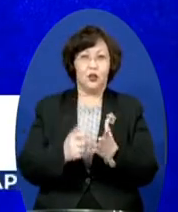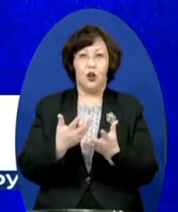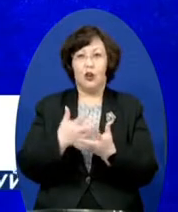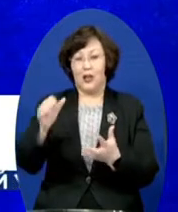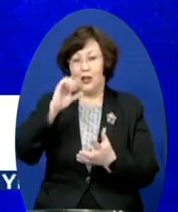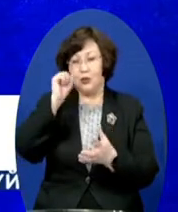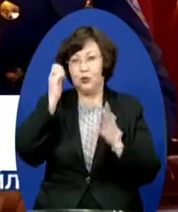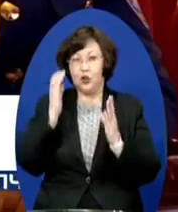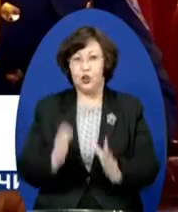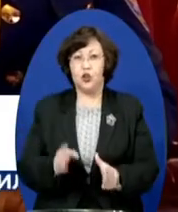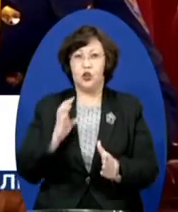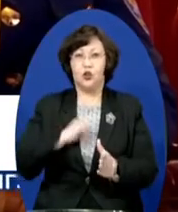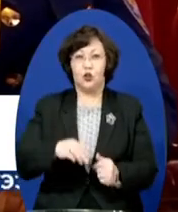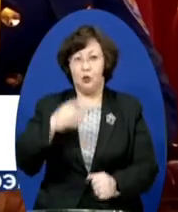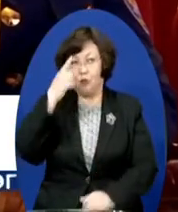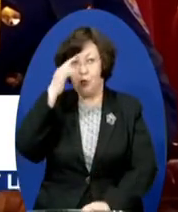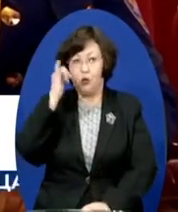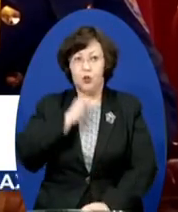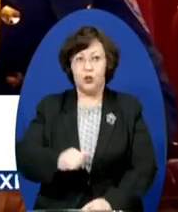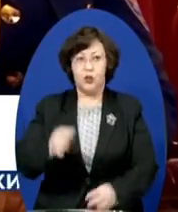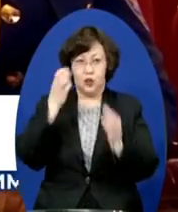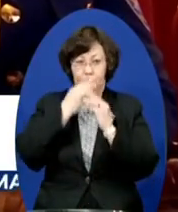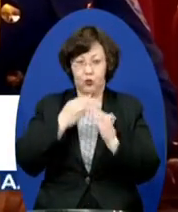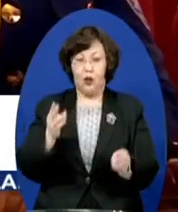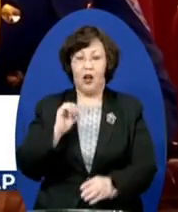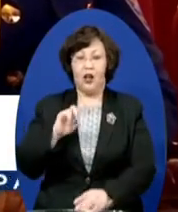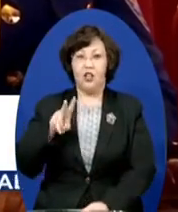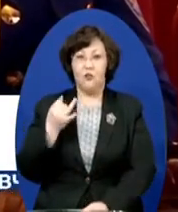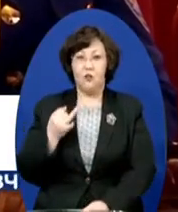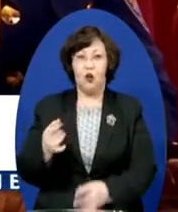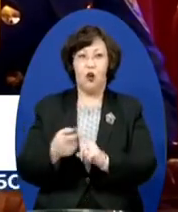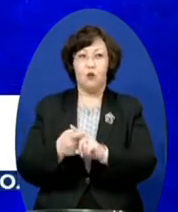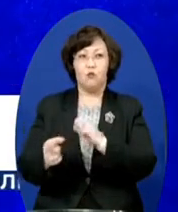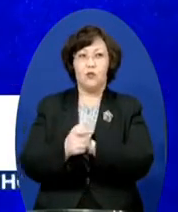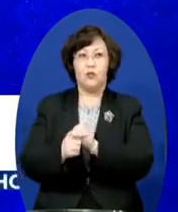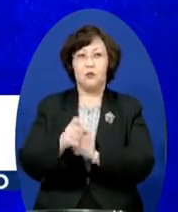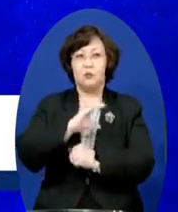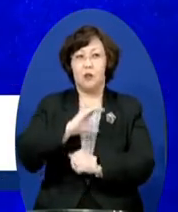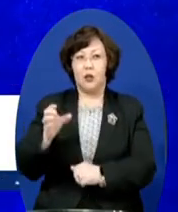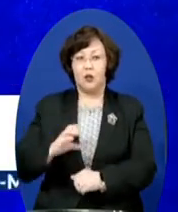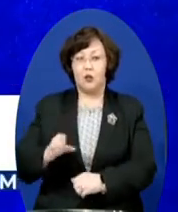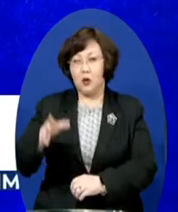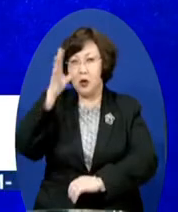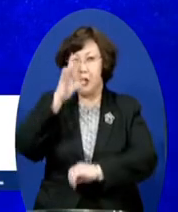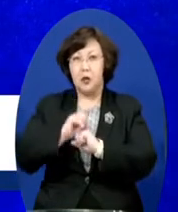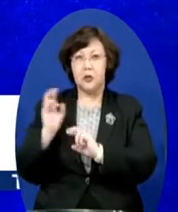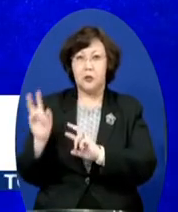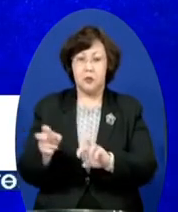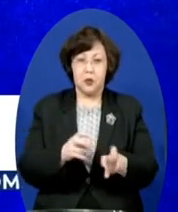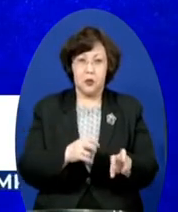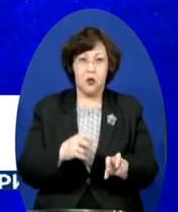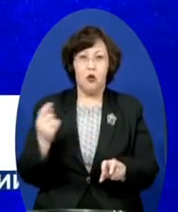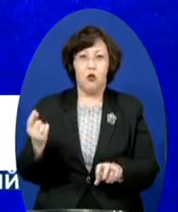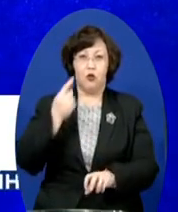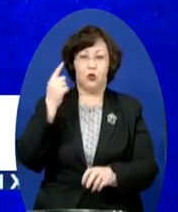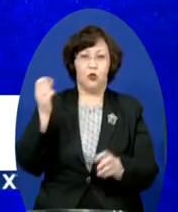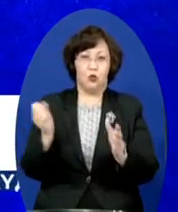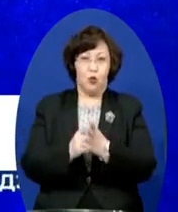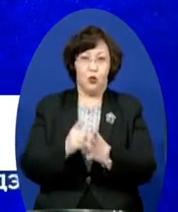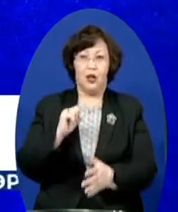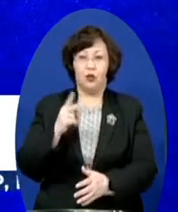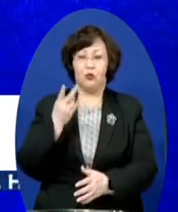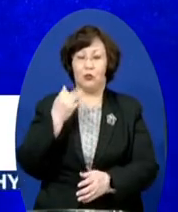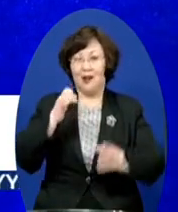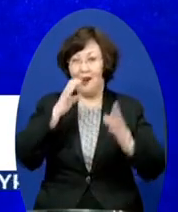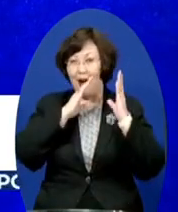асуудлыг шийдвэрлэхийн тулд манай шинжлэх ухааны академи холбогдох мэрэгжлийн эрдэмтэд судлаачид өндөр